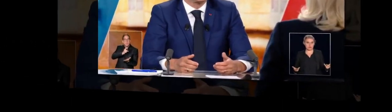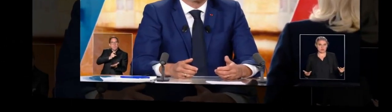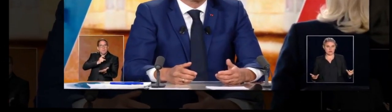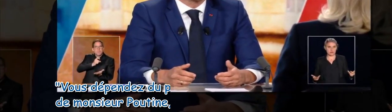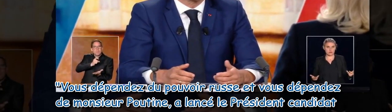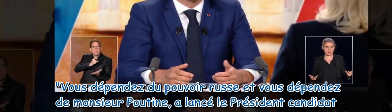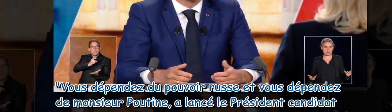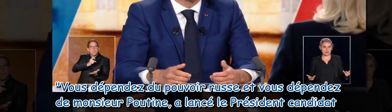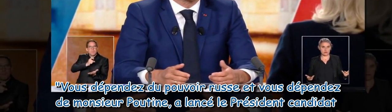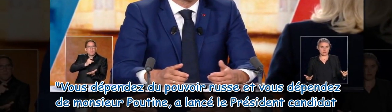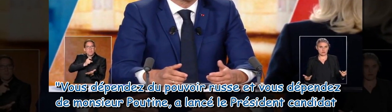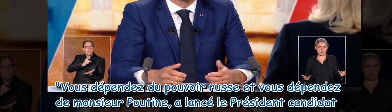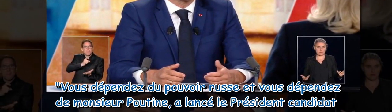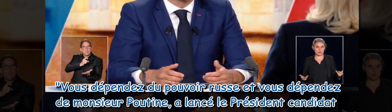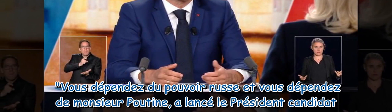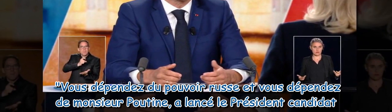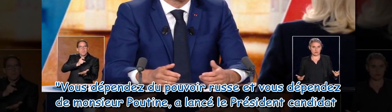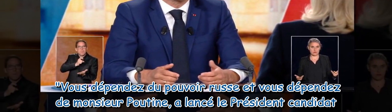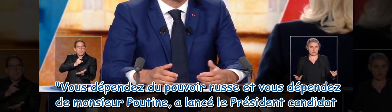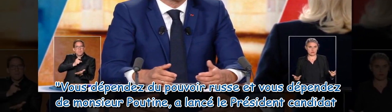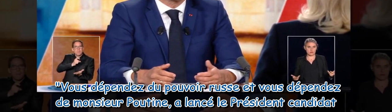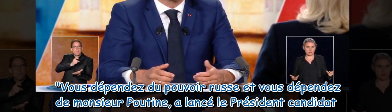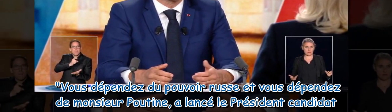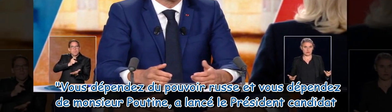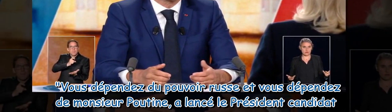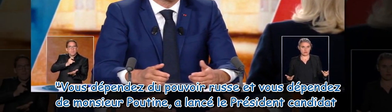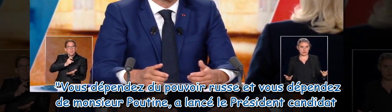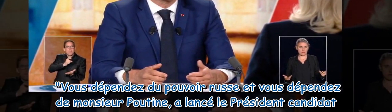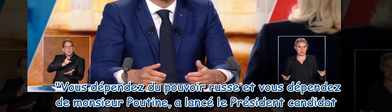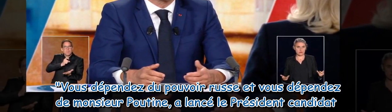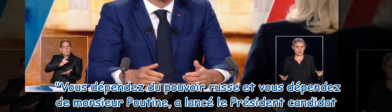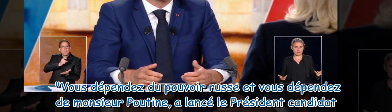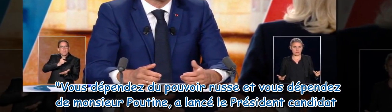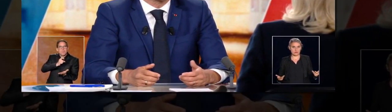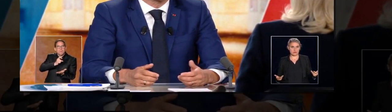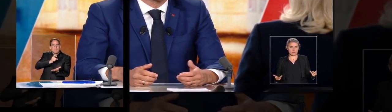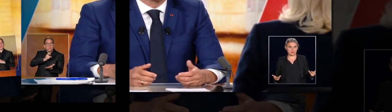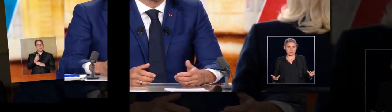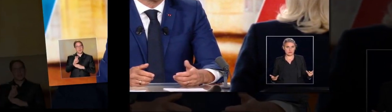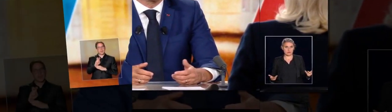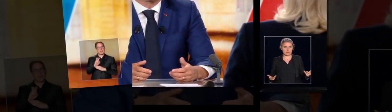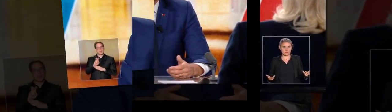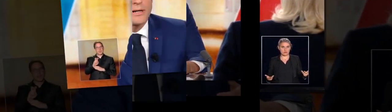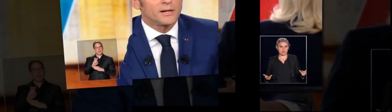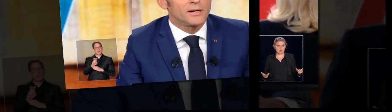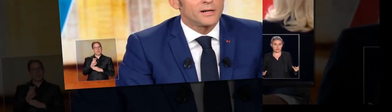vous dépendez du pouvoir russe c'est vous dépendez de monsieur poutine a lancé le président candidat